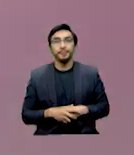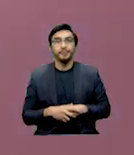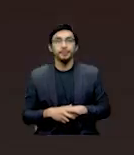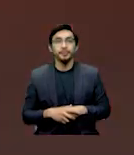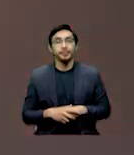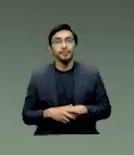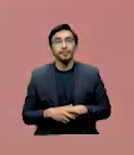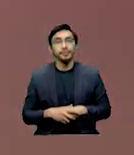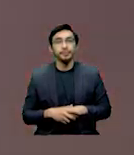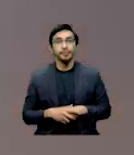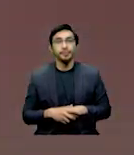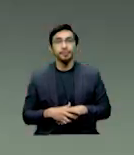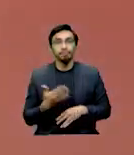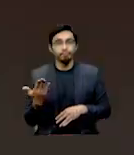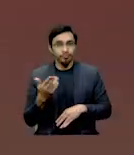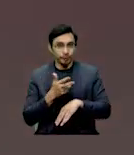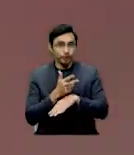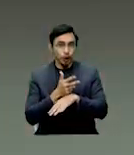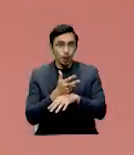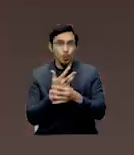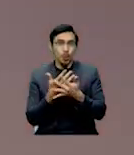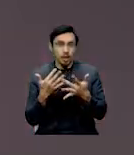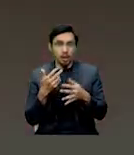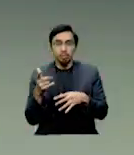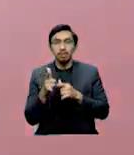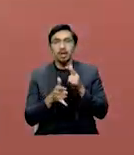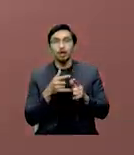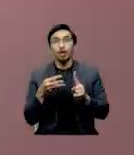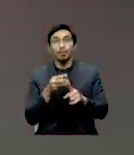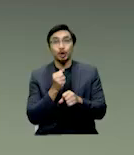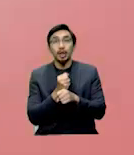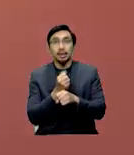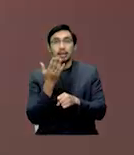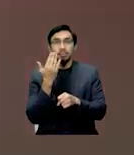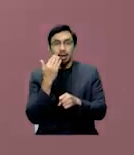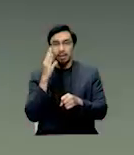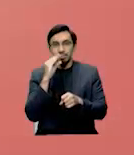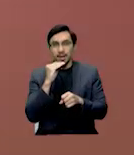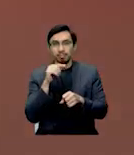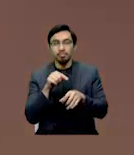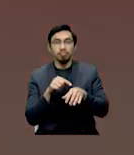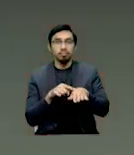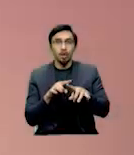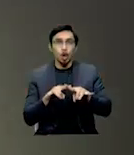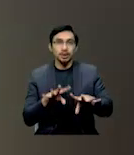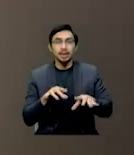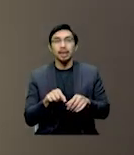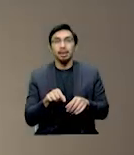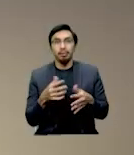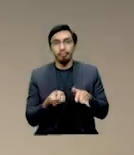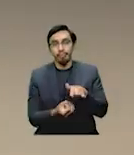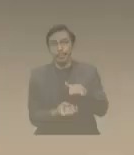penumpang inilah rekaman video amatir warga di stasiun Bojonggede saat kereta mengalami kleting dan sempat menimbulkan